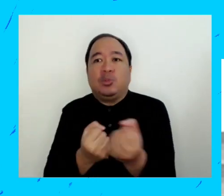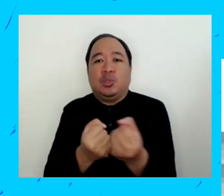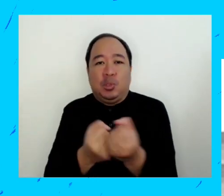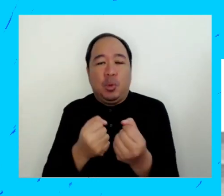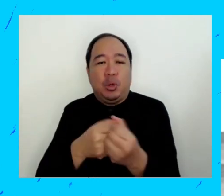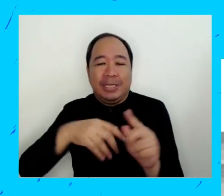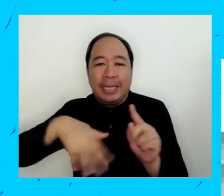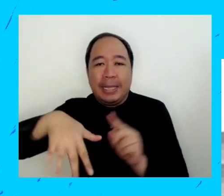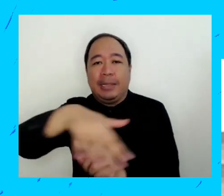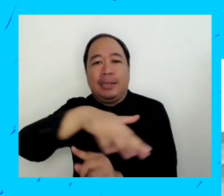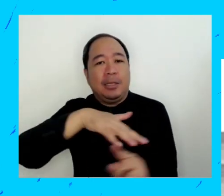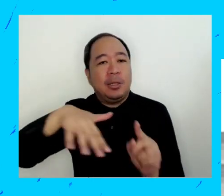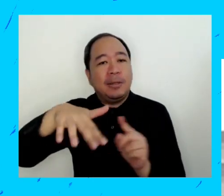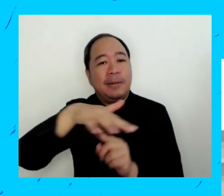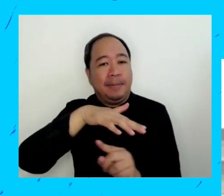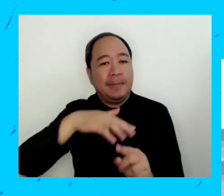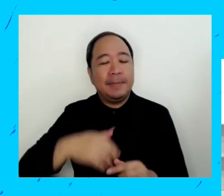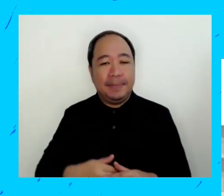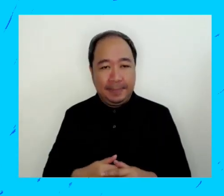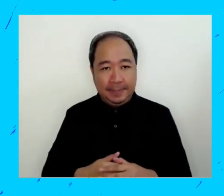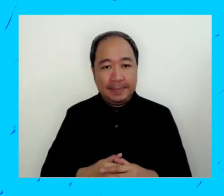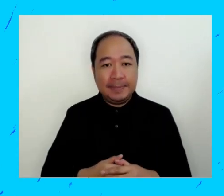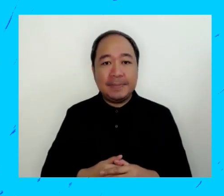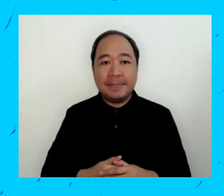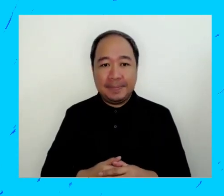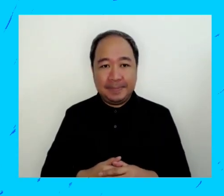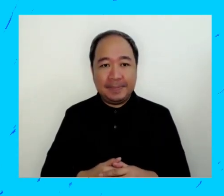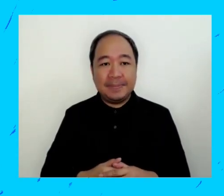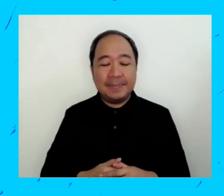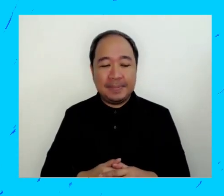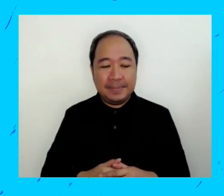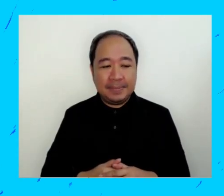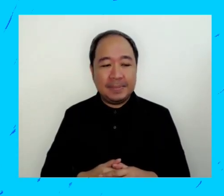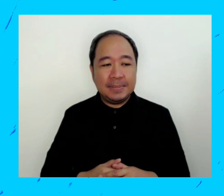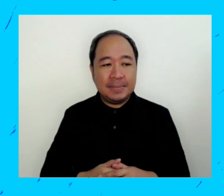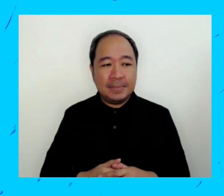qui s'impliquent dans ces programmes d'éducation sexuelle.